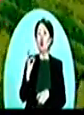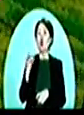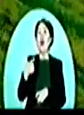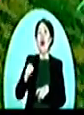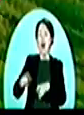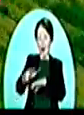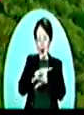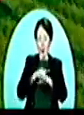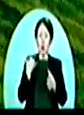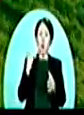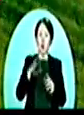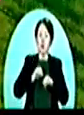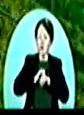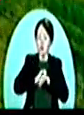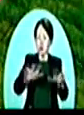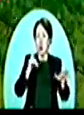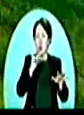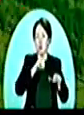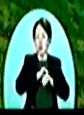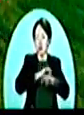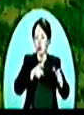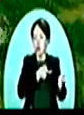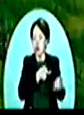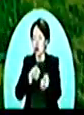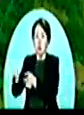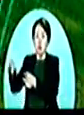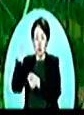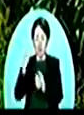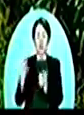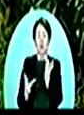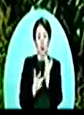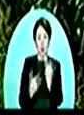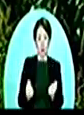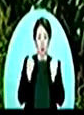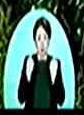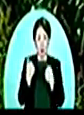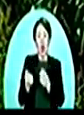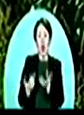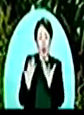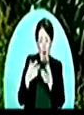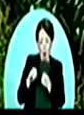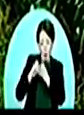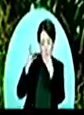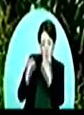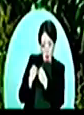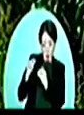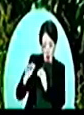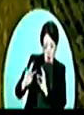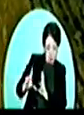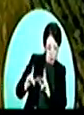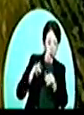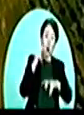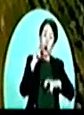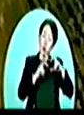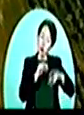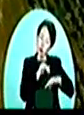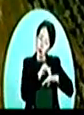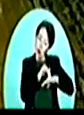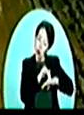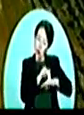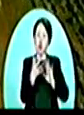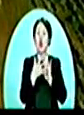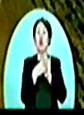240 га тал байг устлах техникийн чадамж шинээр бий болж, бүтээт хүний чанар хэмжээ өсөж, үйлдвэрлэл тогтворчход чухал